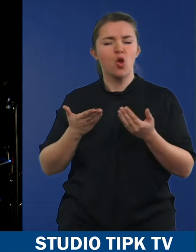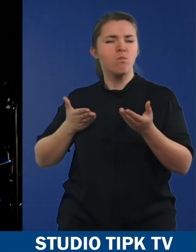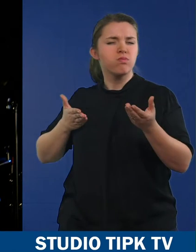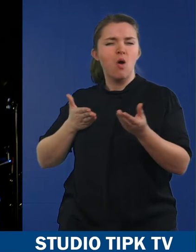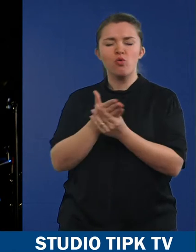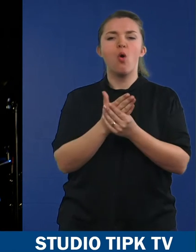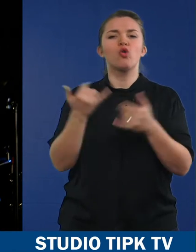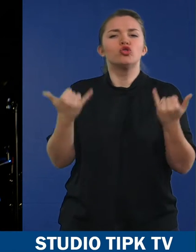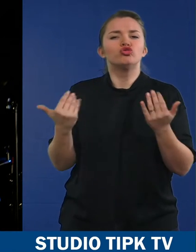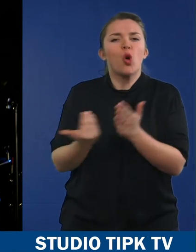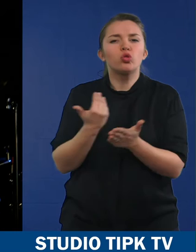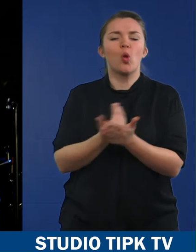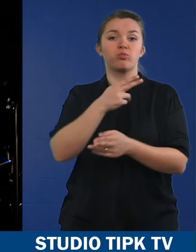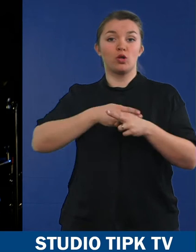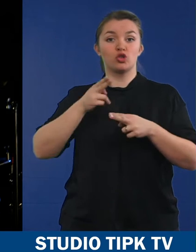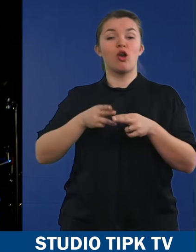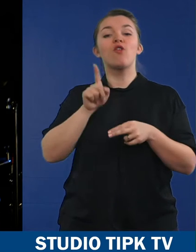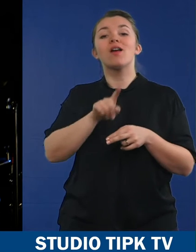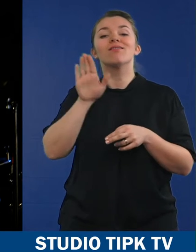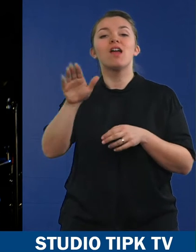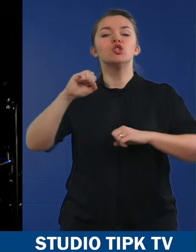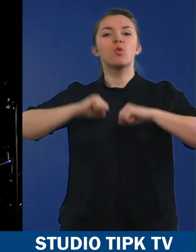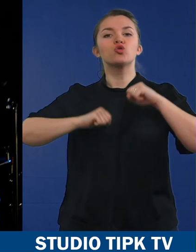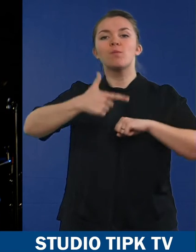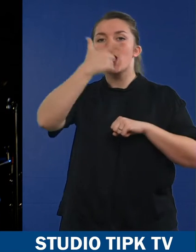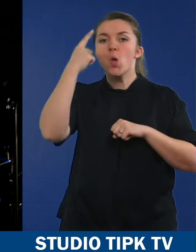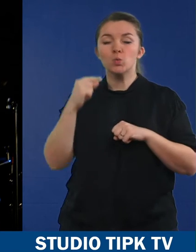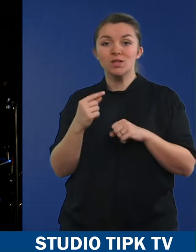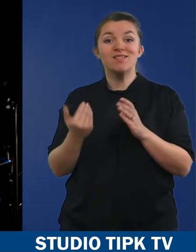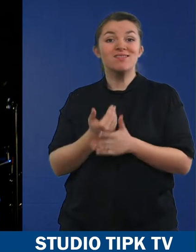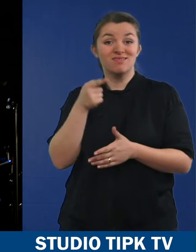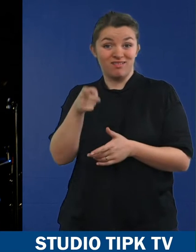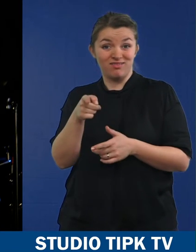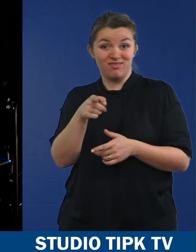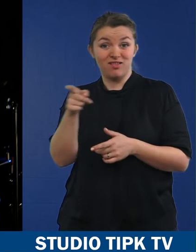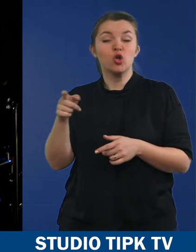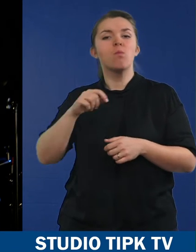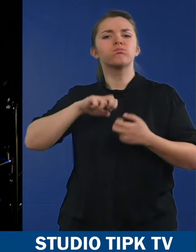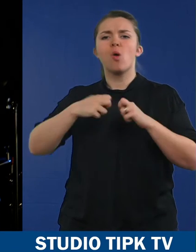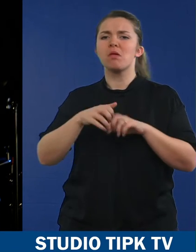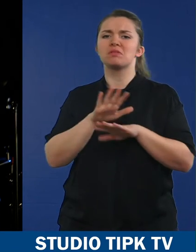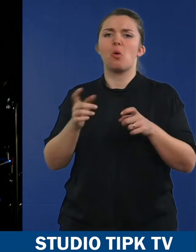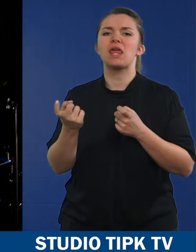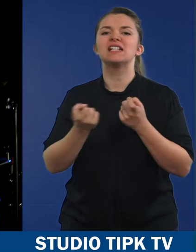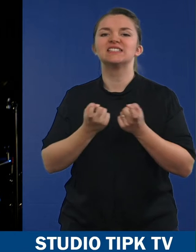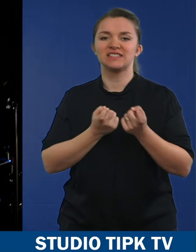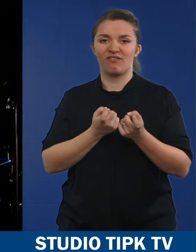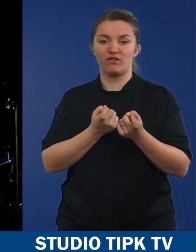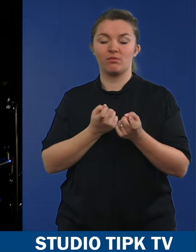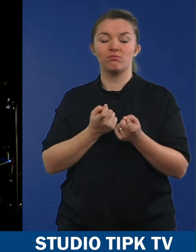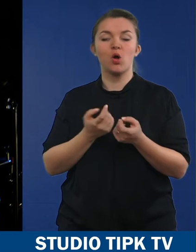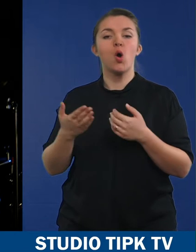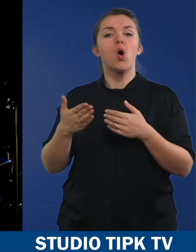prodorno, sodobno državo in njene sposobne ljudi, za katere so problemi le izzivi.